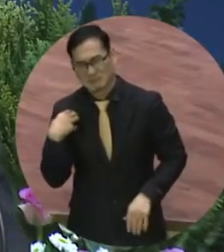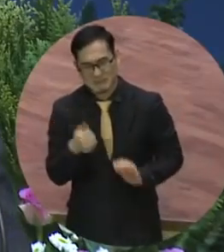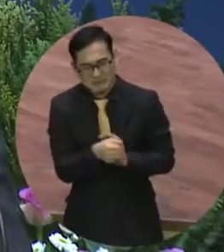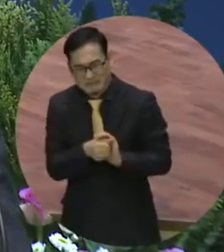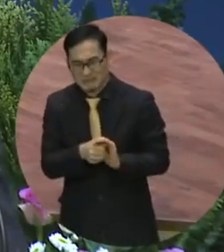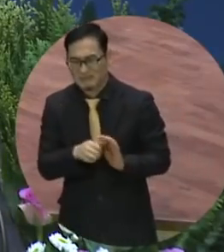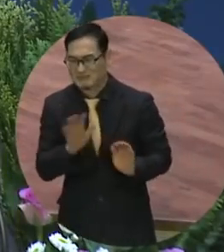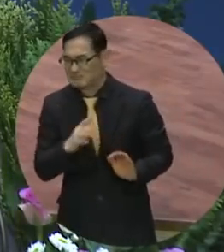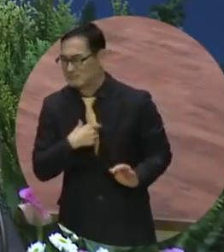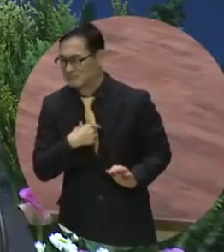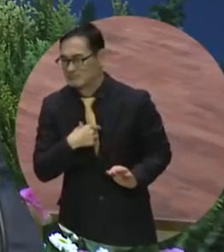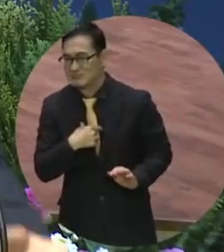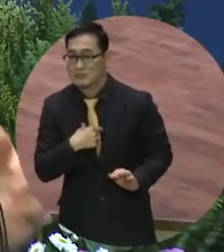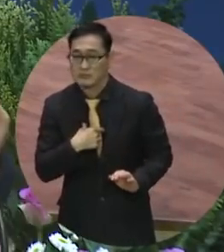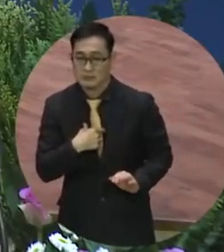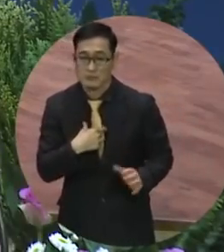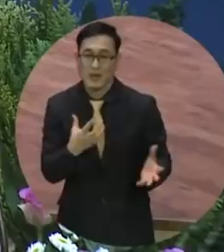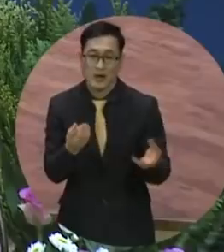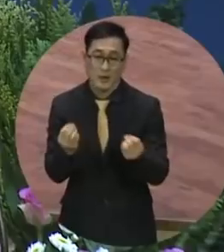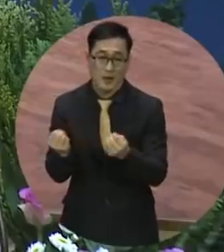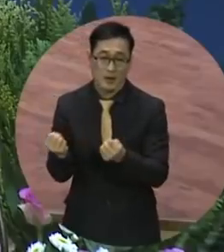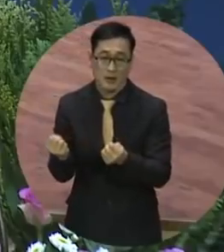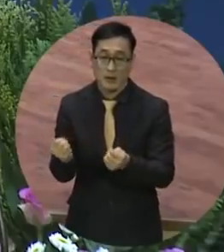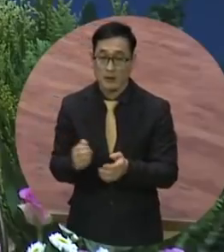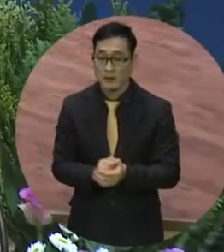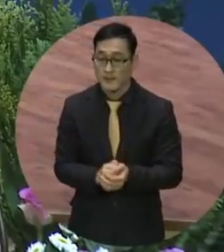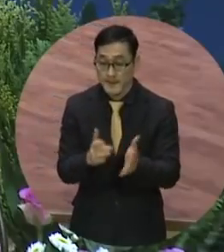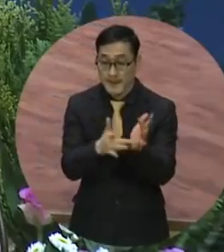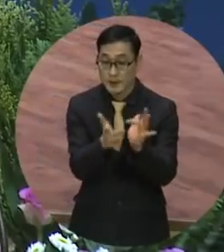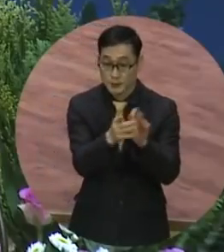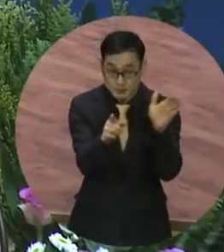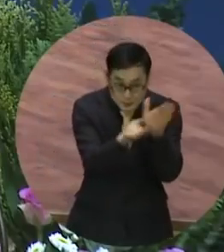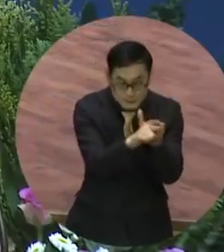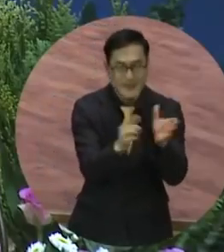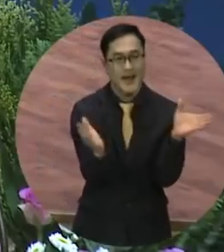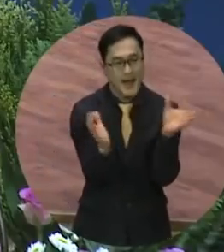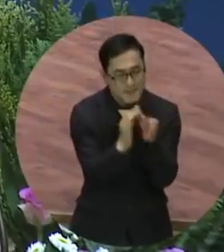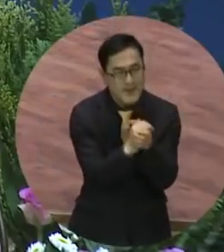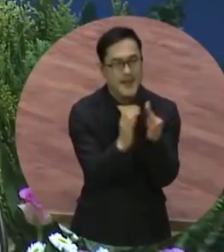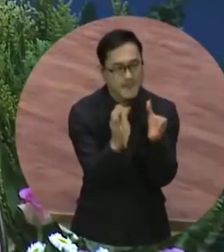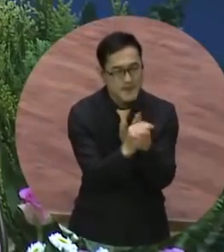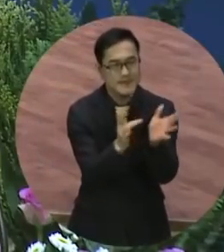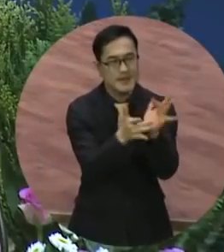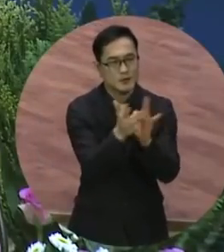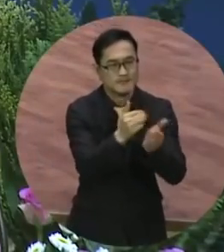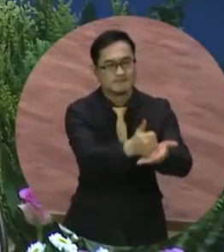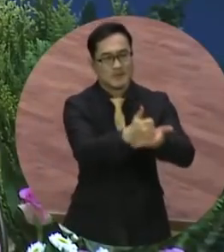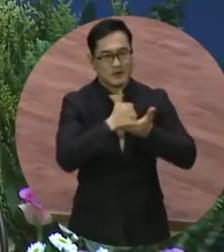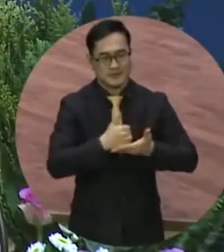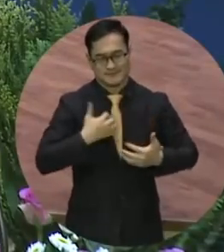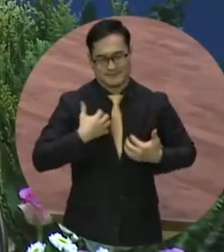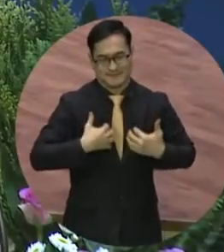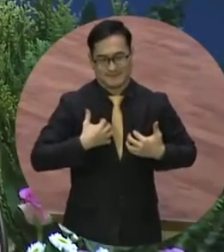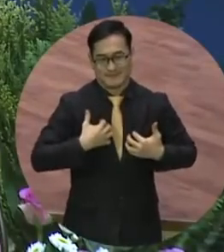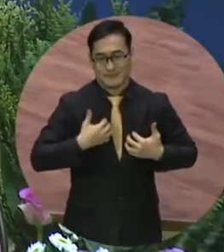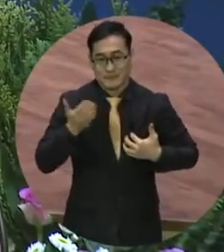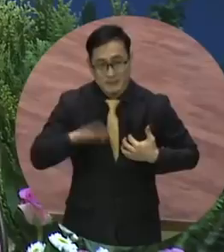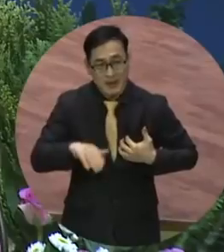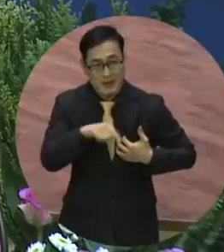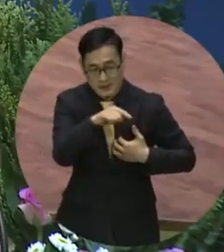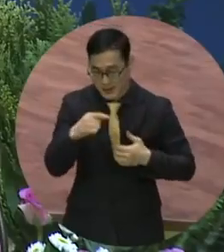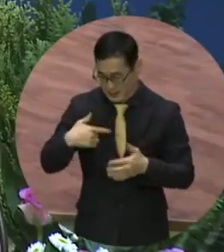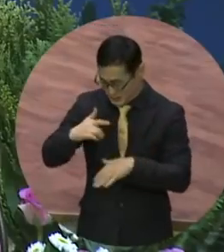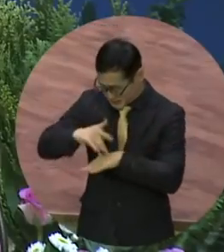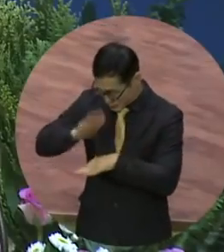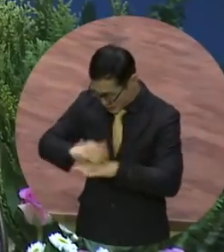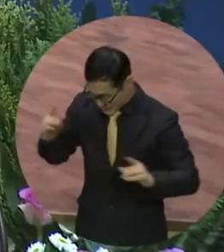부담스러워해요. 예수 믿는다고 하면서도 날로 새롭도다 하면서도 새로운 삶을 살지